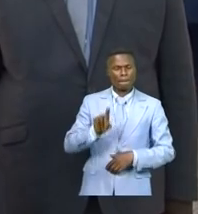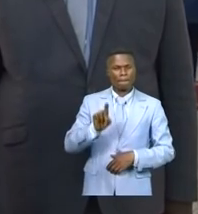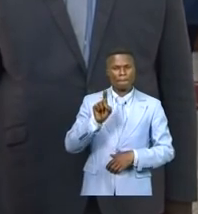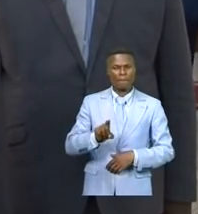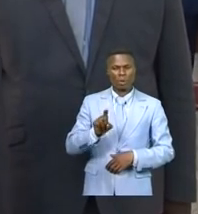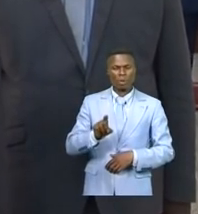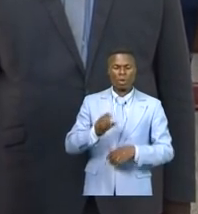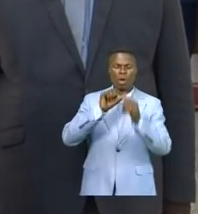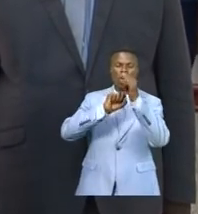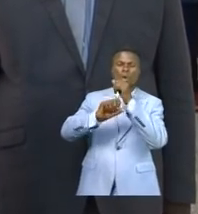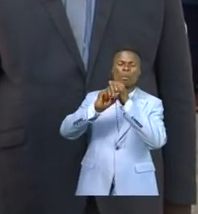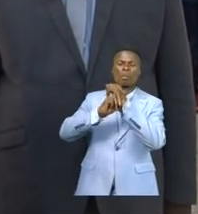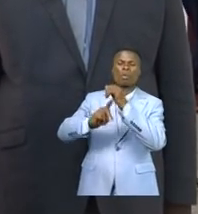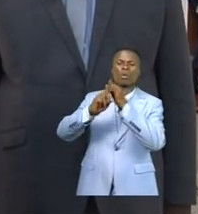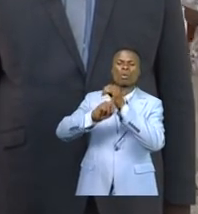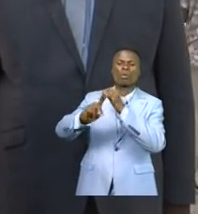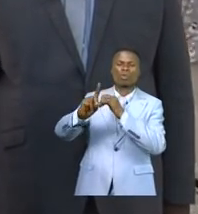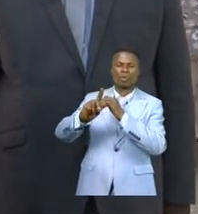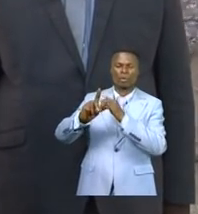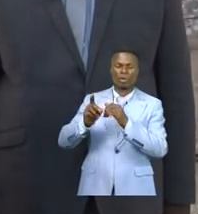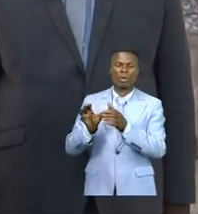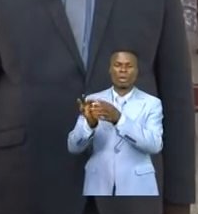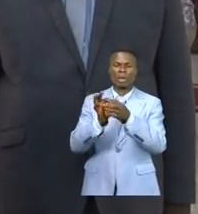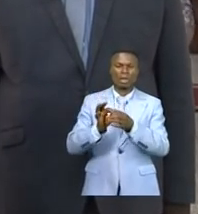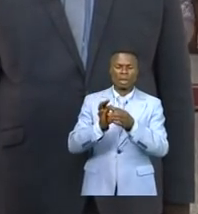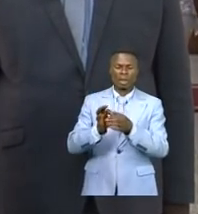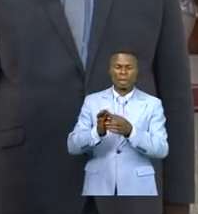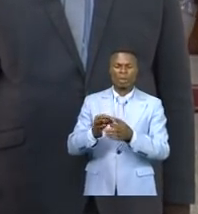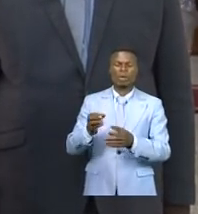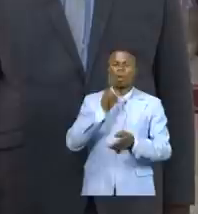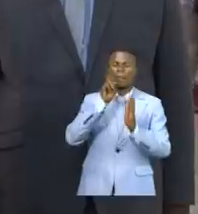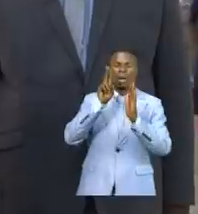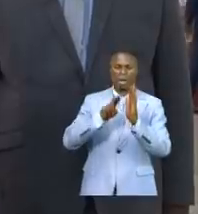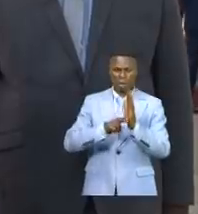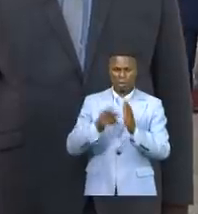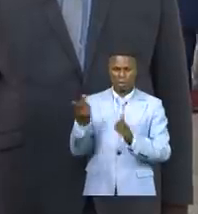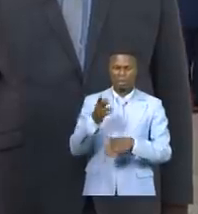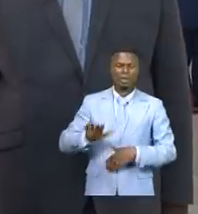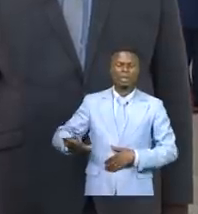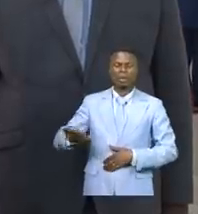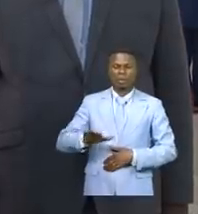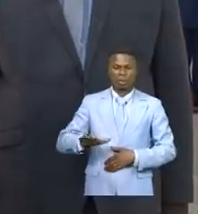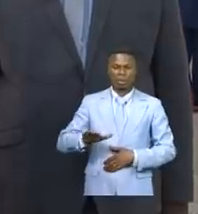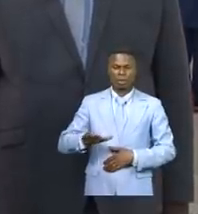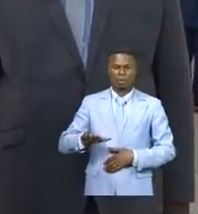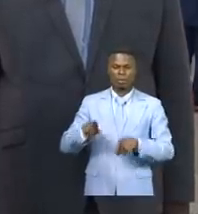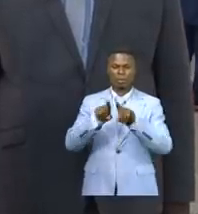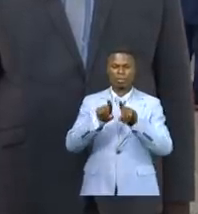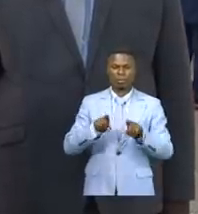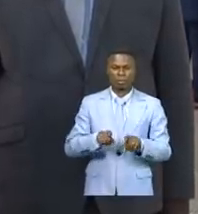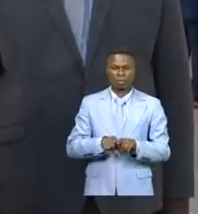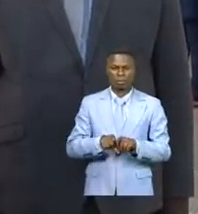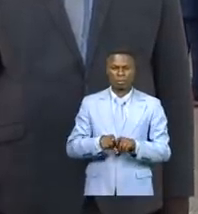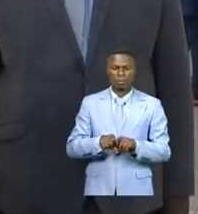de promouvoir les liens interparlementaires et ainsi que